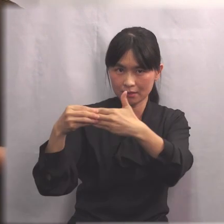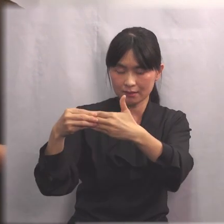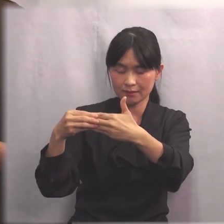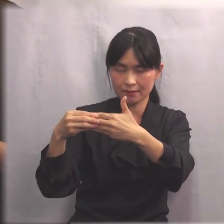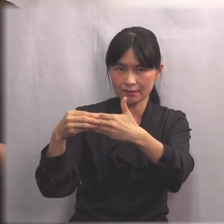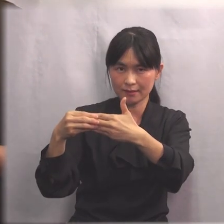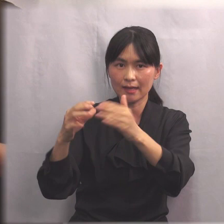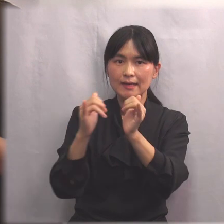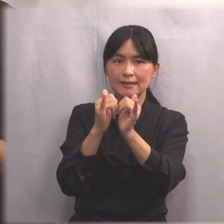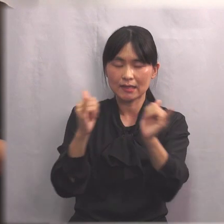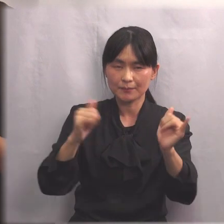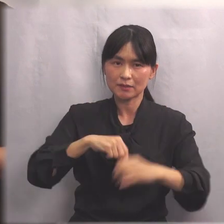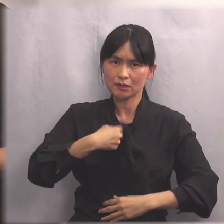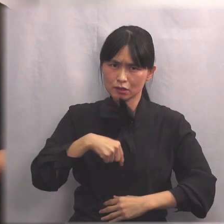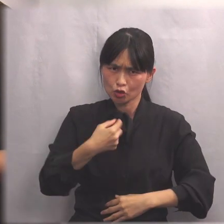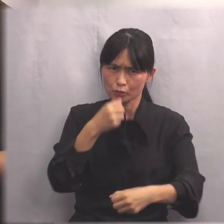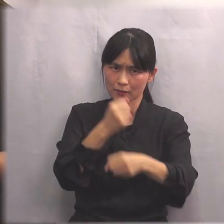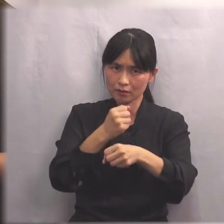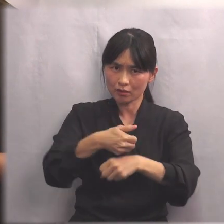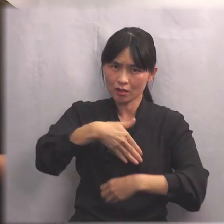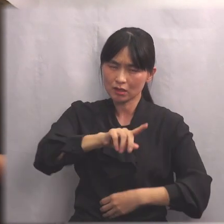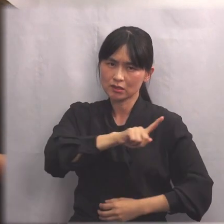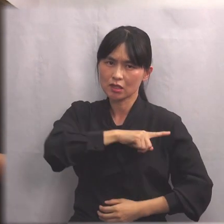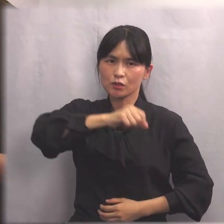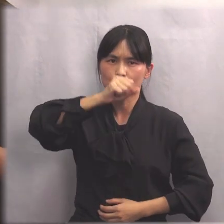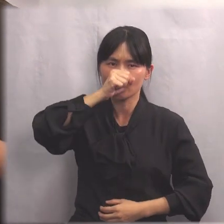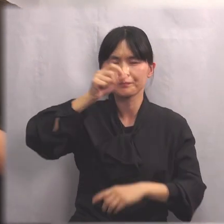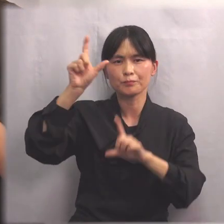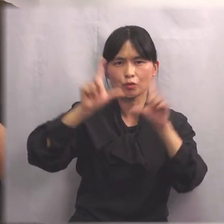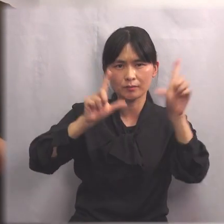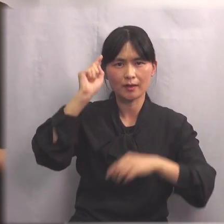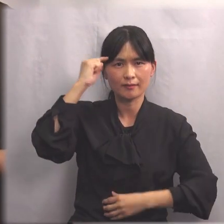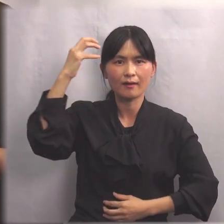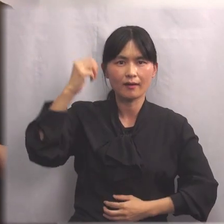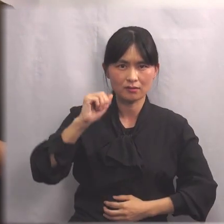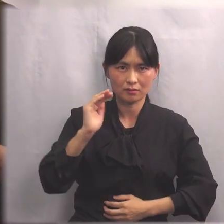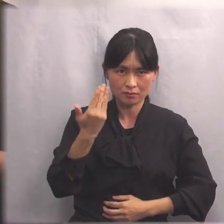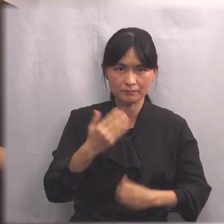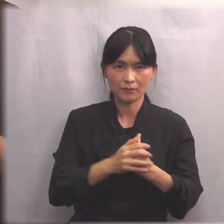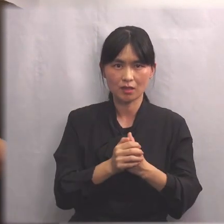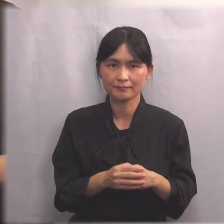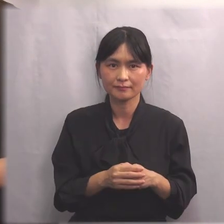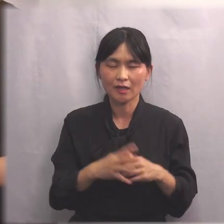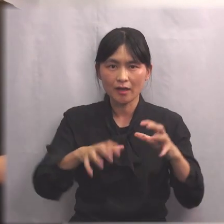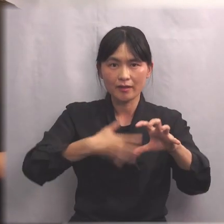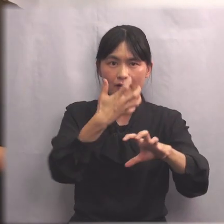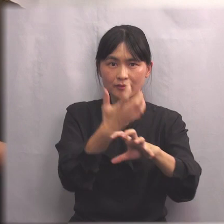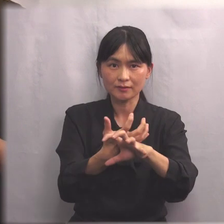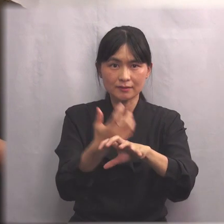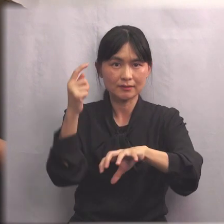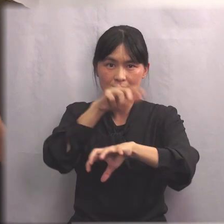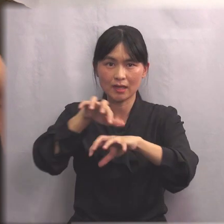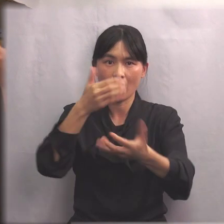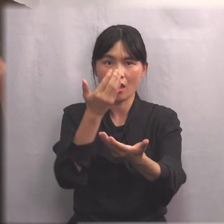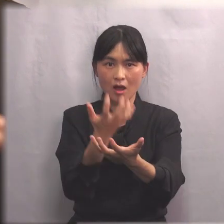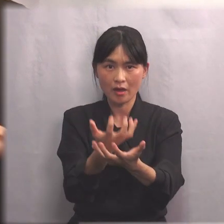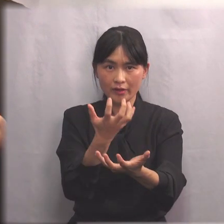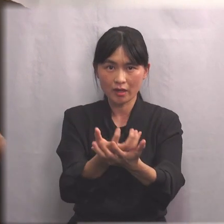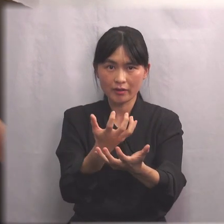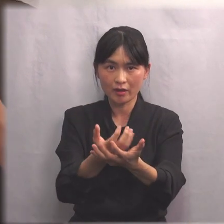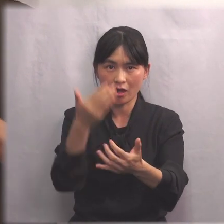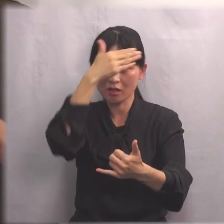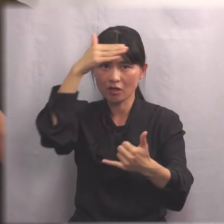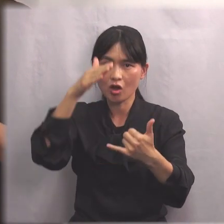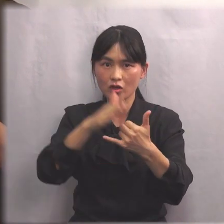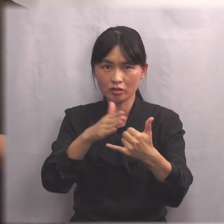되었습니다. 혁신위원회 안에서 이 청년정의당의 상을 두고 여러 가지 논의가 있었는데요. 상당히